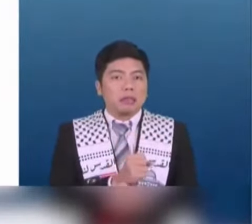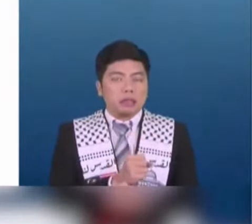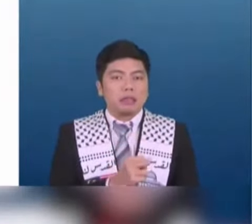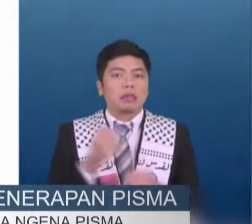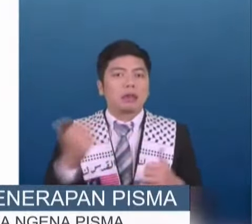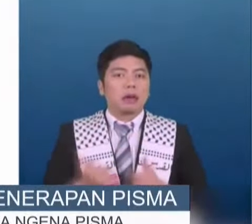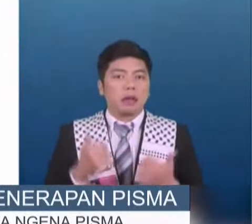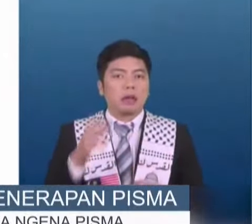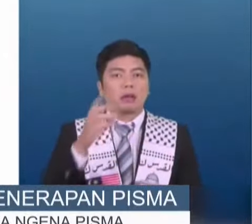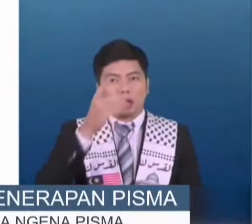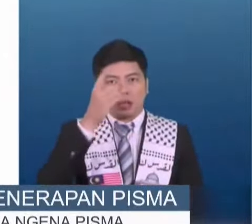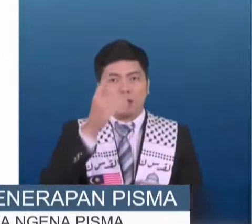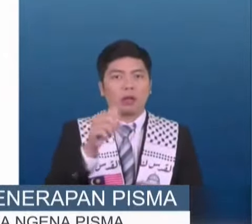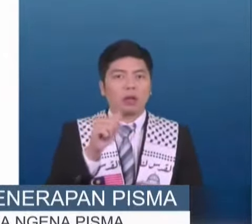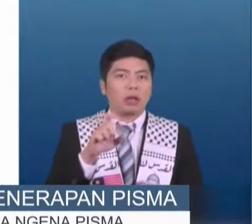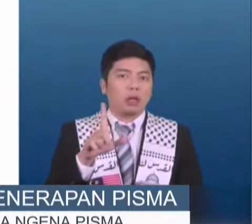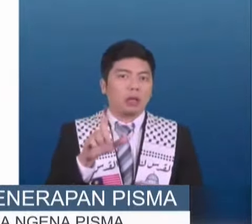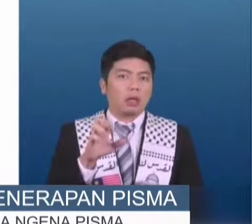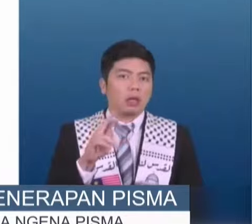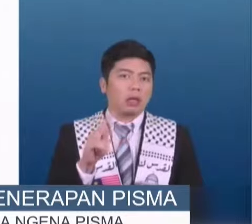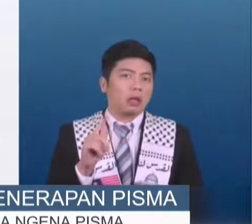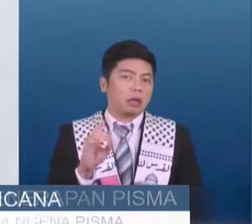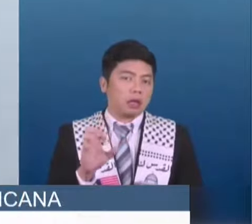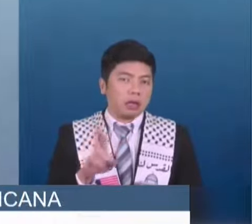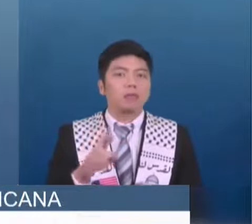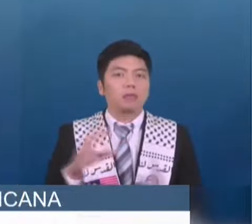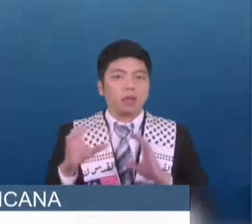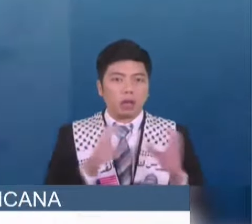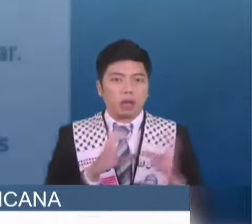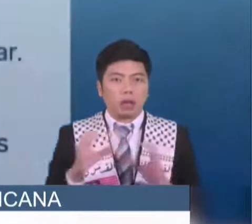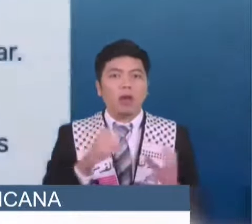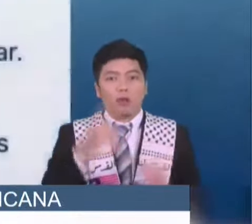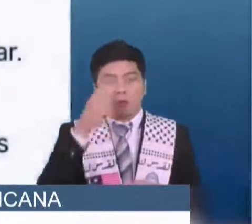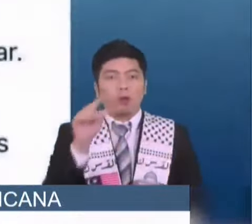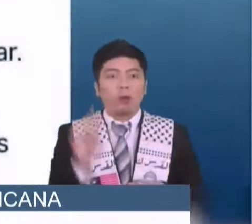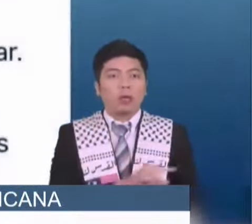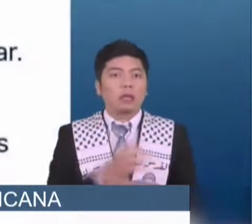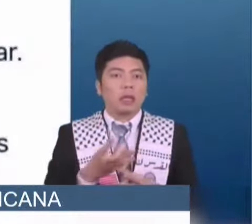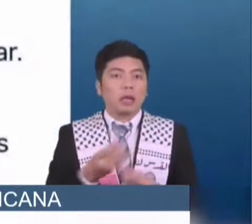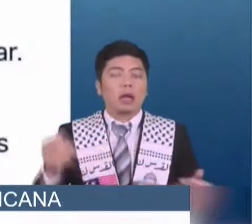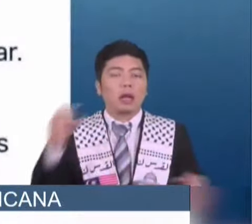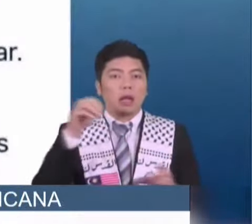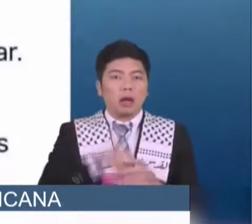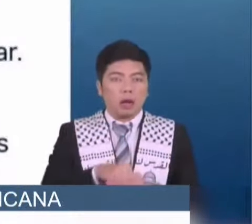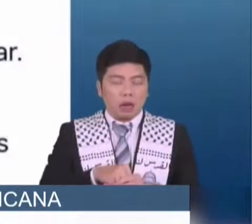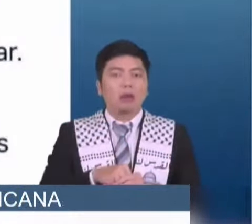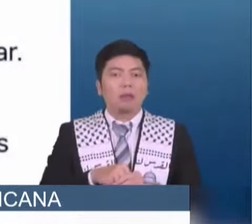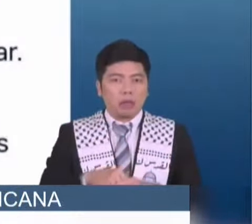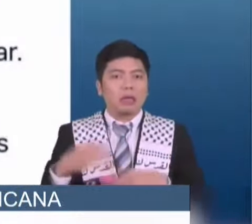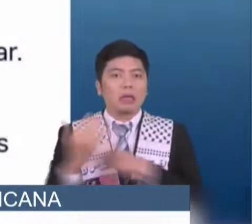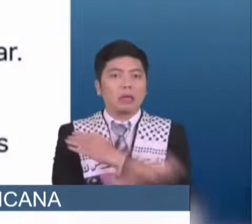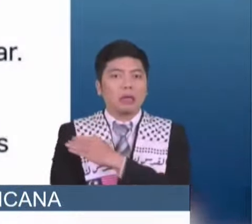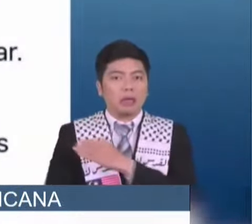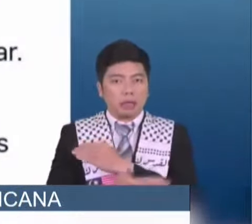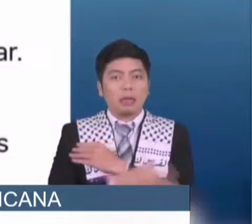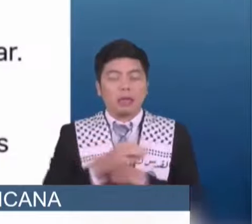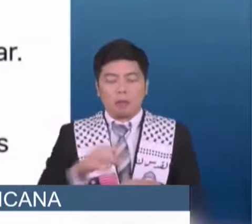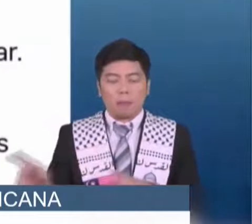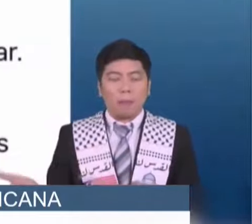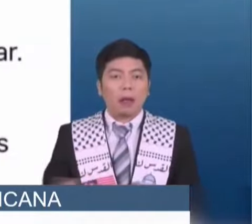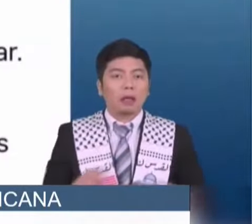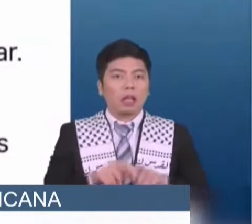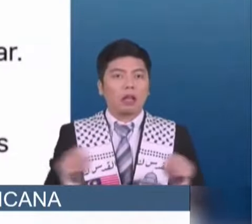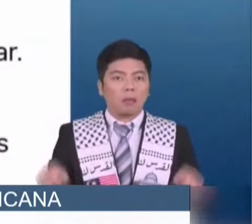Berjaku buat pemuka om kependudi menteri dunia WCS di Singapura, dia ia madahkan dikenang mutar ke penuh satu ngatur guna tanah basa sebengkang menteri